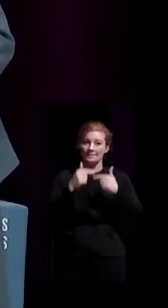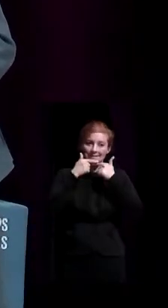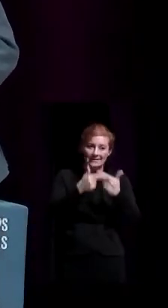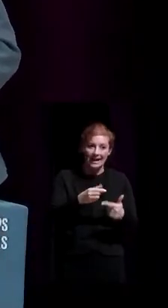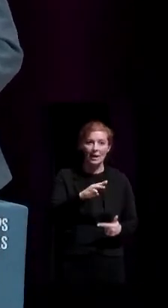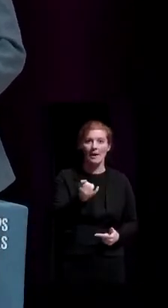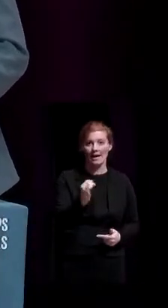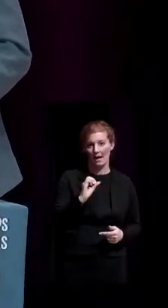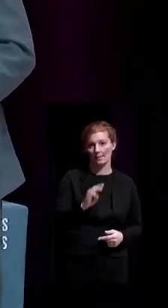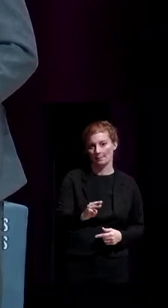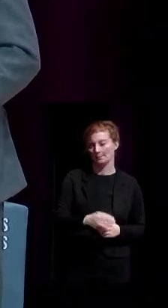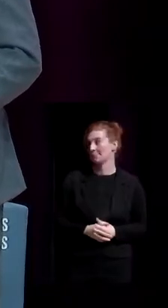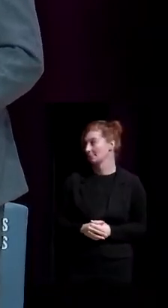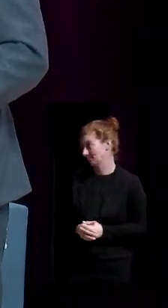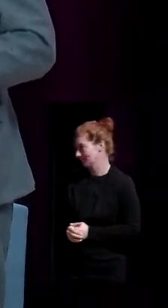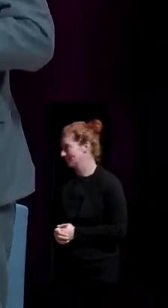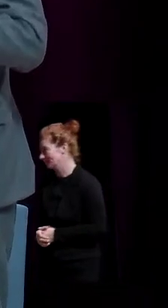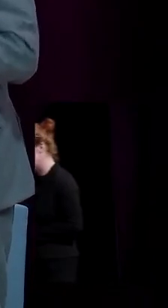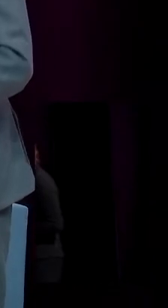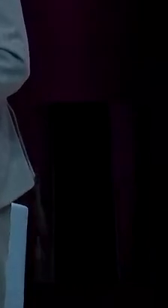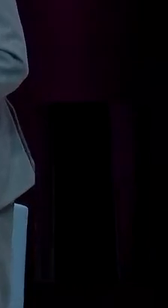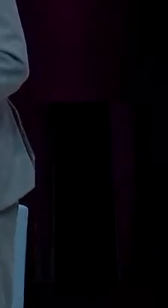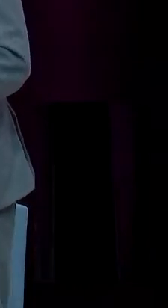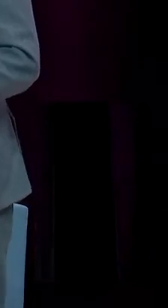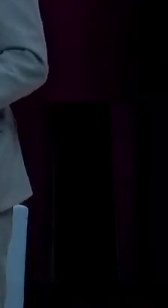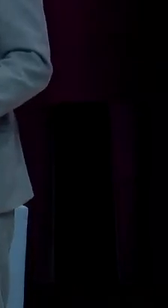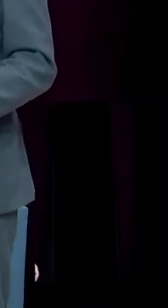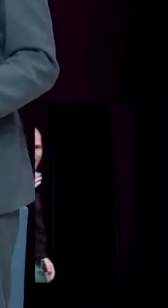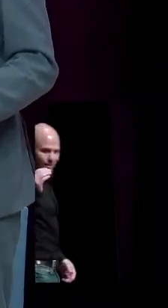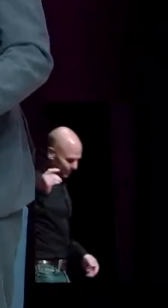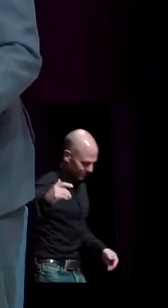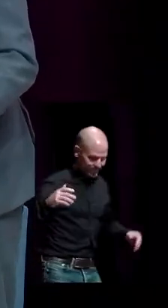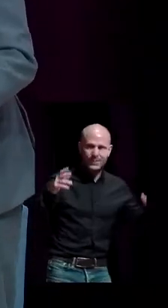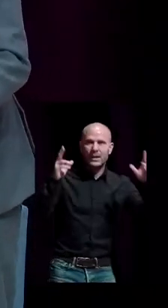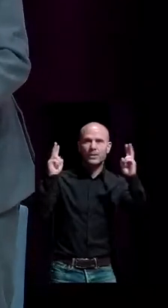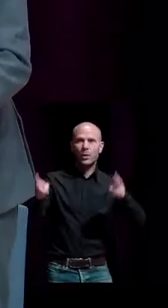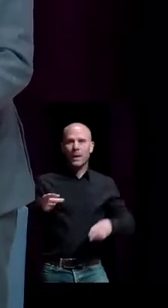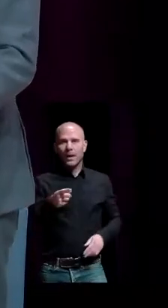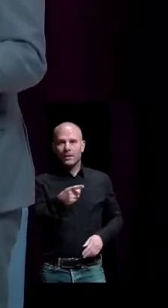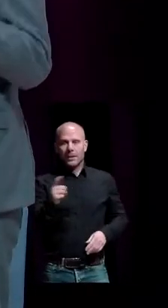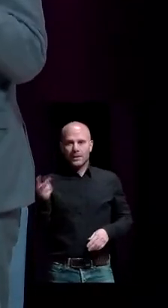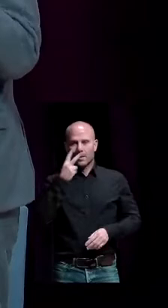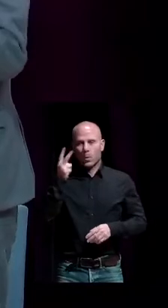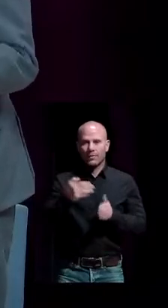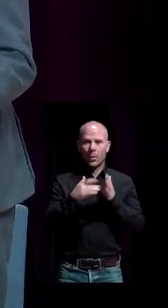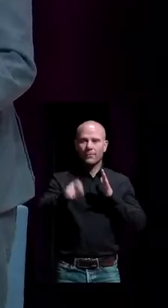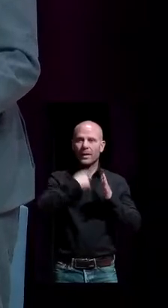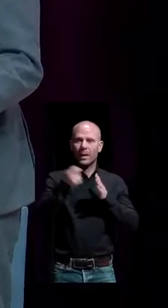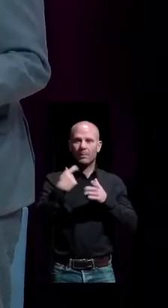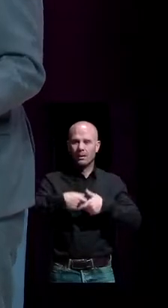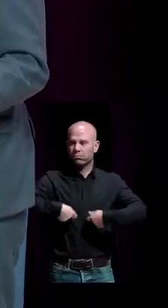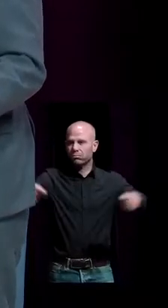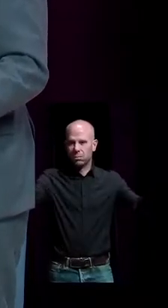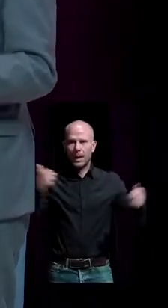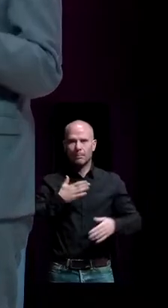Maria. Ja, som ni såg redan i den här filmen från lanseringen, så min kollega